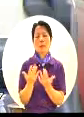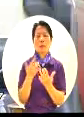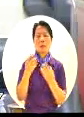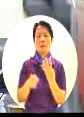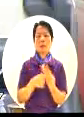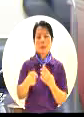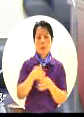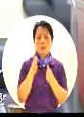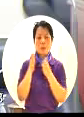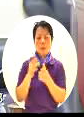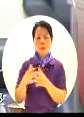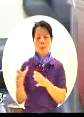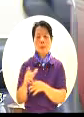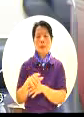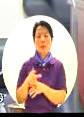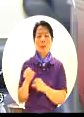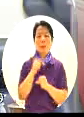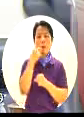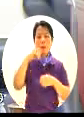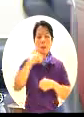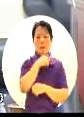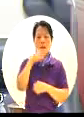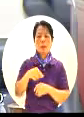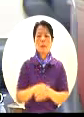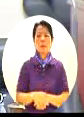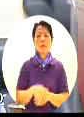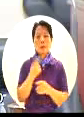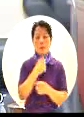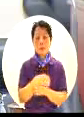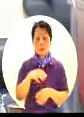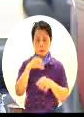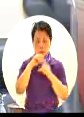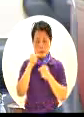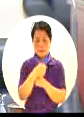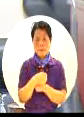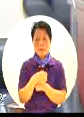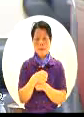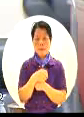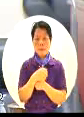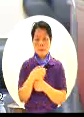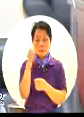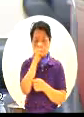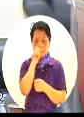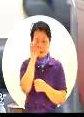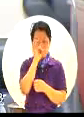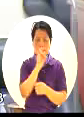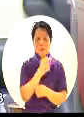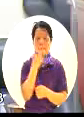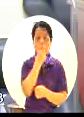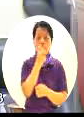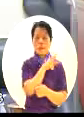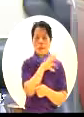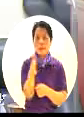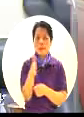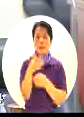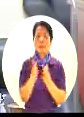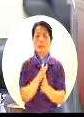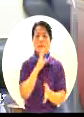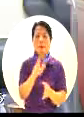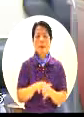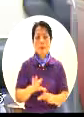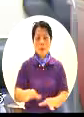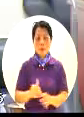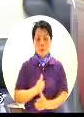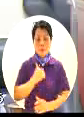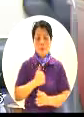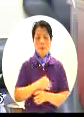我们台湾的经济部的调查哈，今年呢哈，我们实体的这些商店